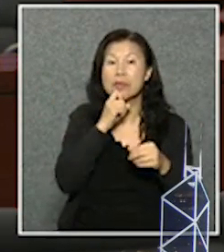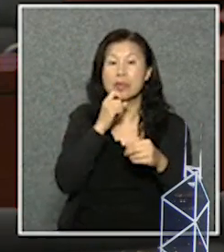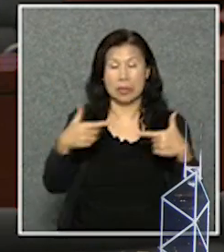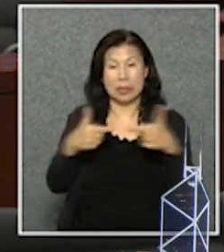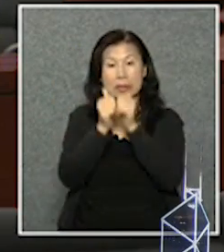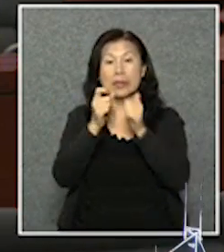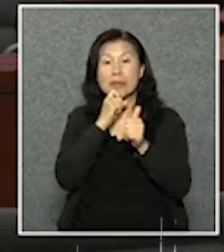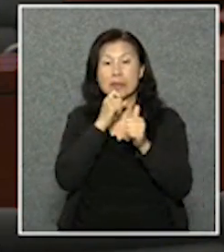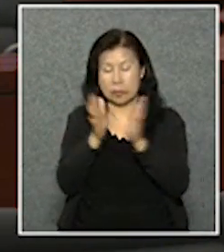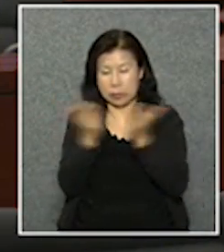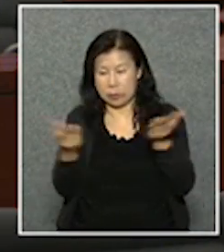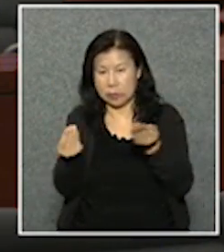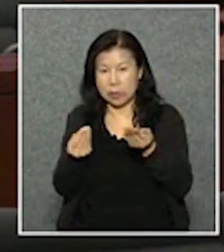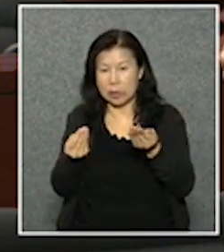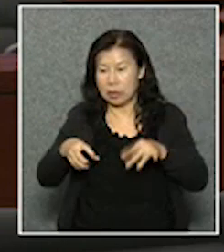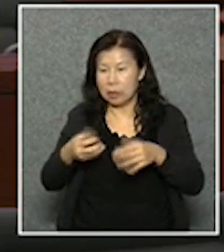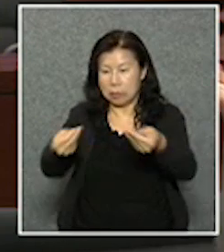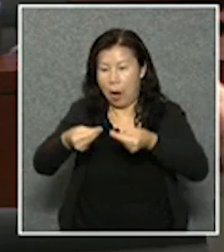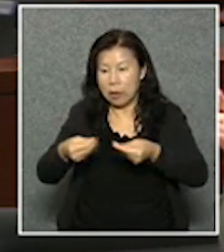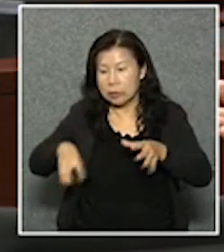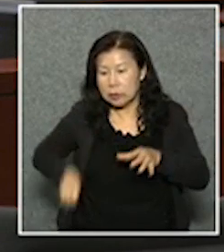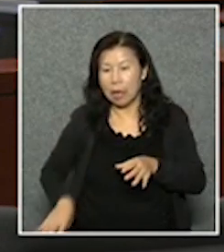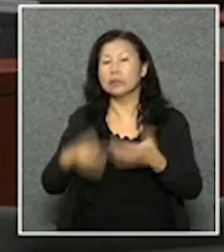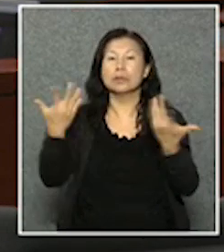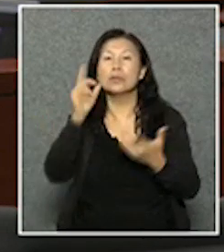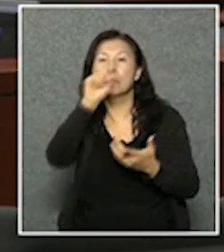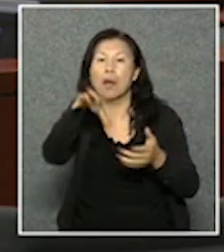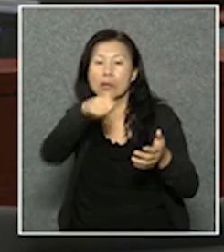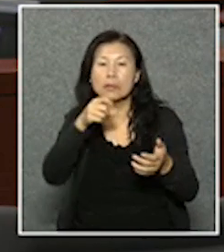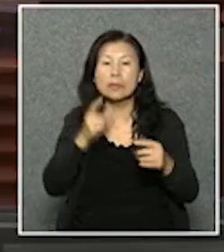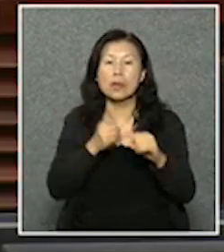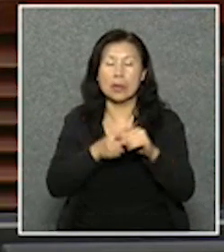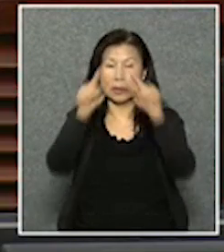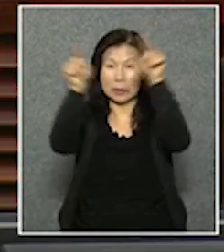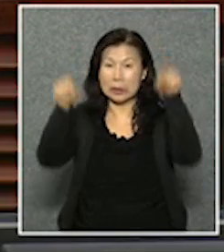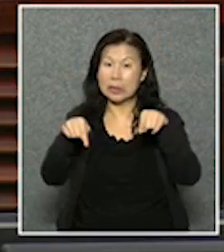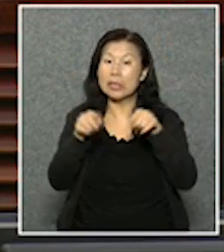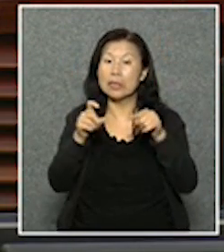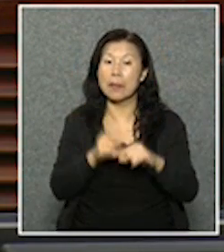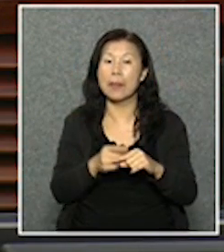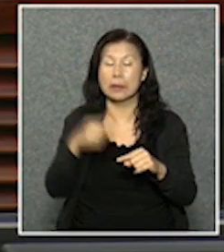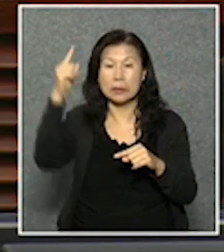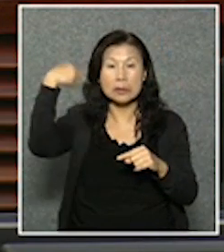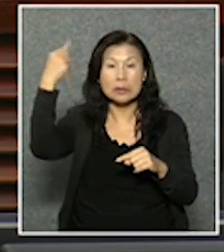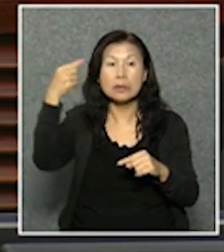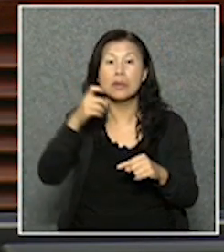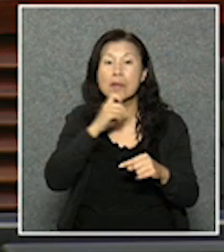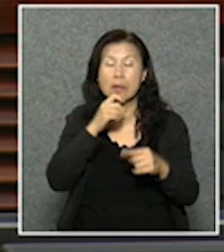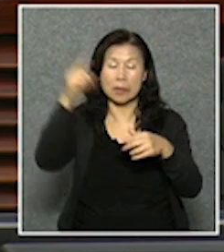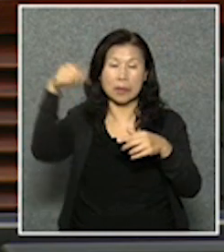啱啊收到張單張，不過轉頭而家我唔知去咗邊度，邊個攞咗我唔見咗啦。咁啊張單張係乜嘢咧？就喺美國咧